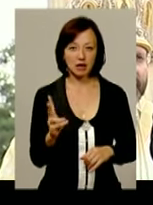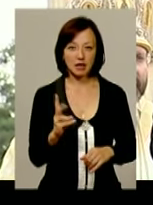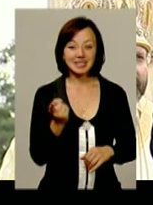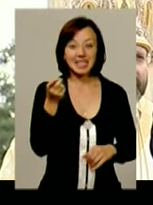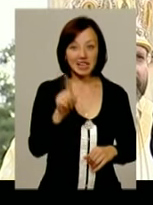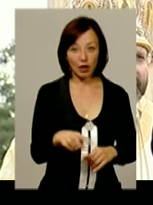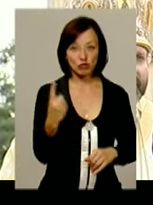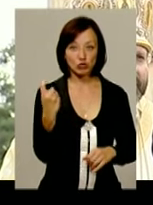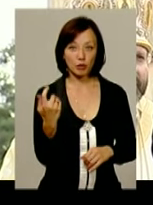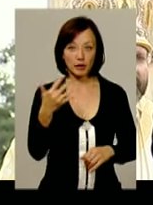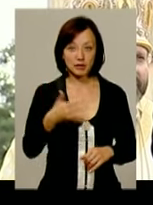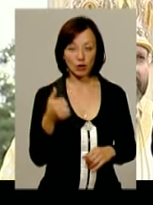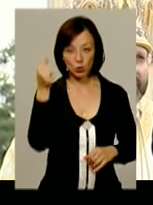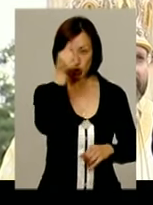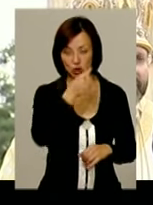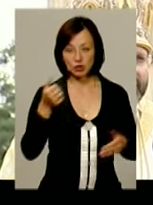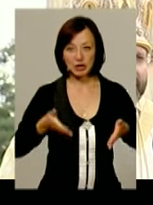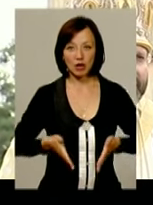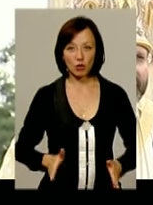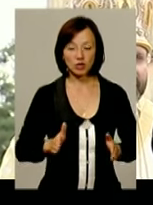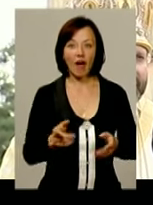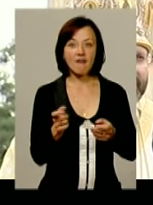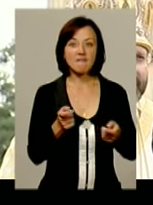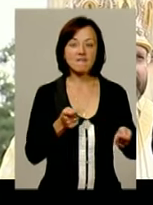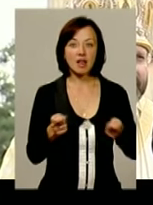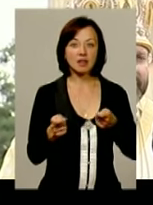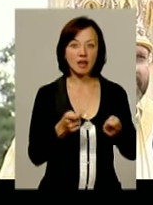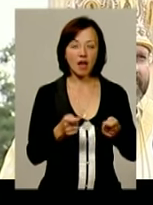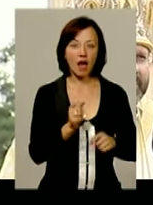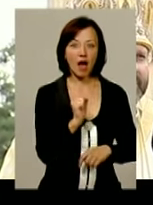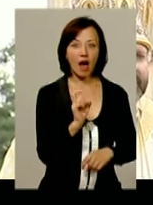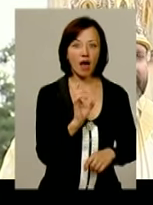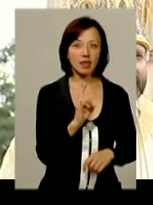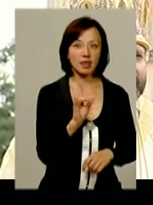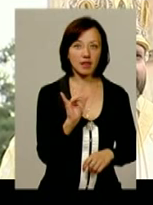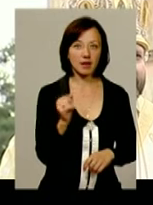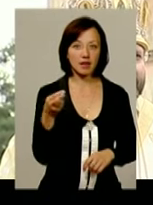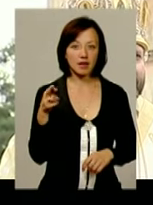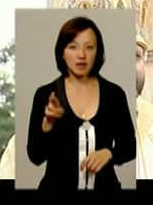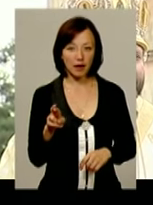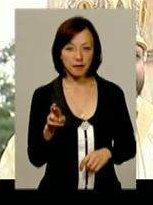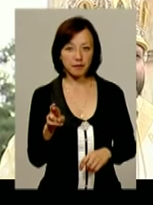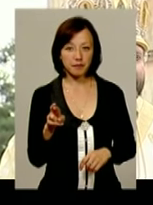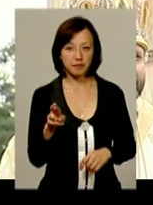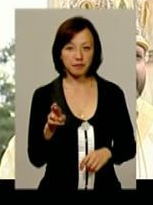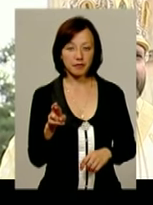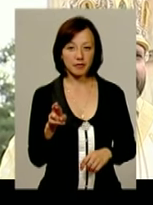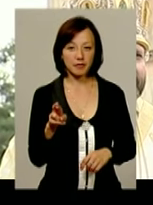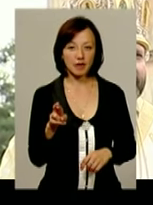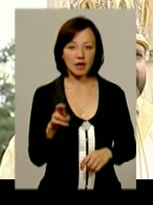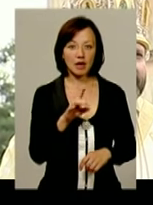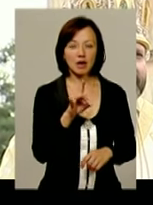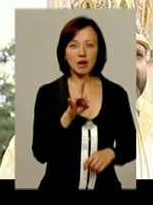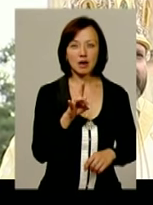150-ту річницю народження владики Андрія апостольська столиця зробила важливий крок